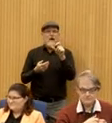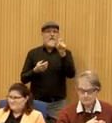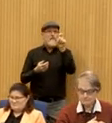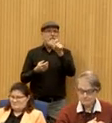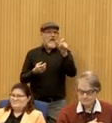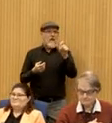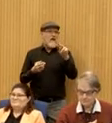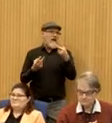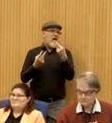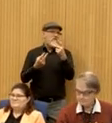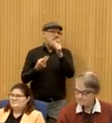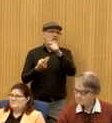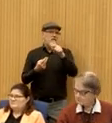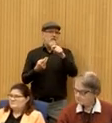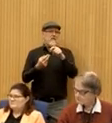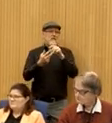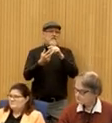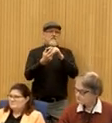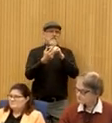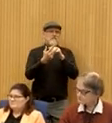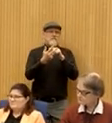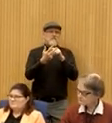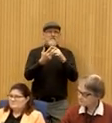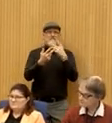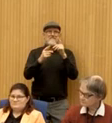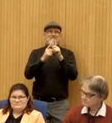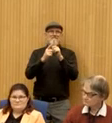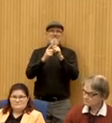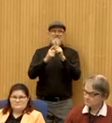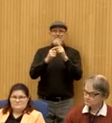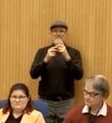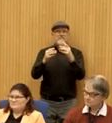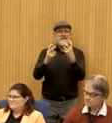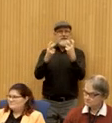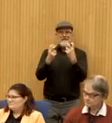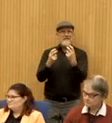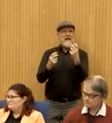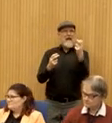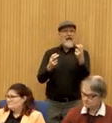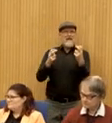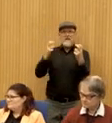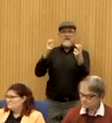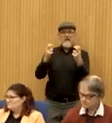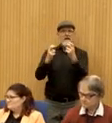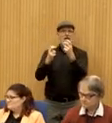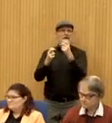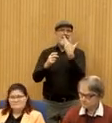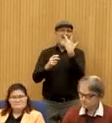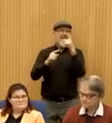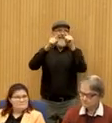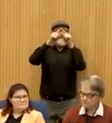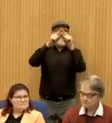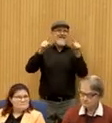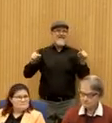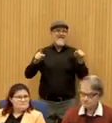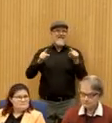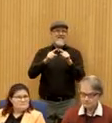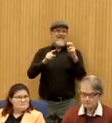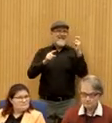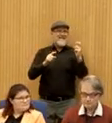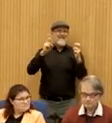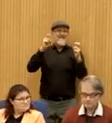an ein großes gemaltes Dreieck. An die Spitze, an der man sitzt, schreibt derjenige oder diejenige seinen oder ihren Namen.